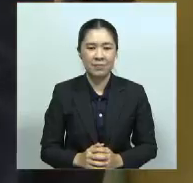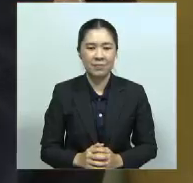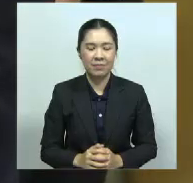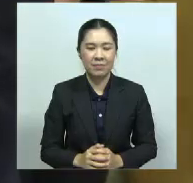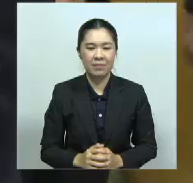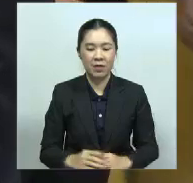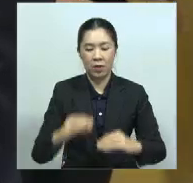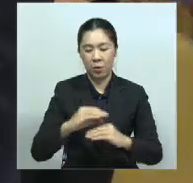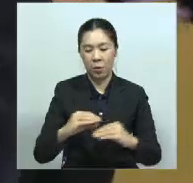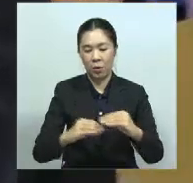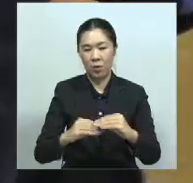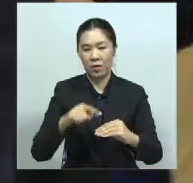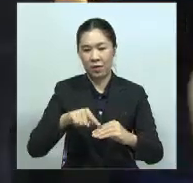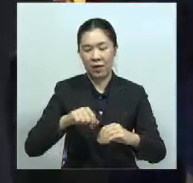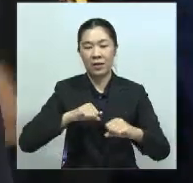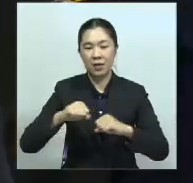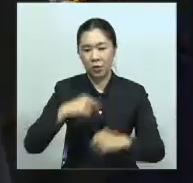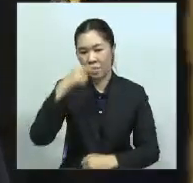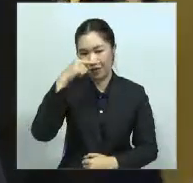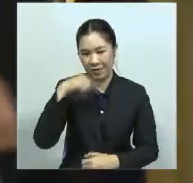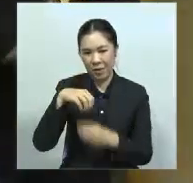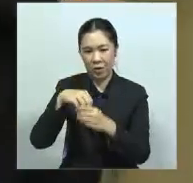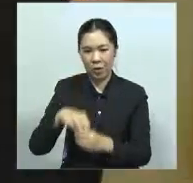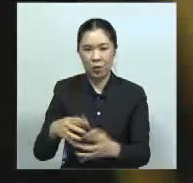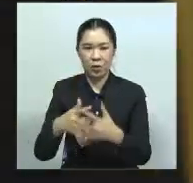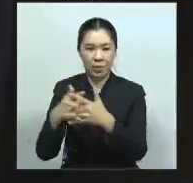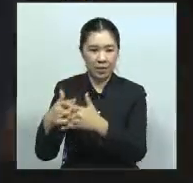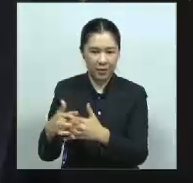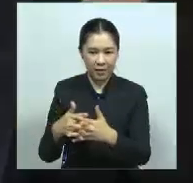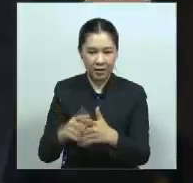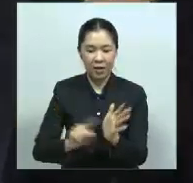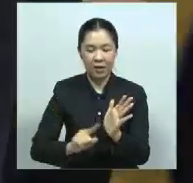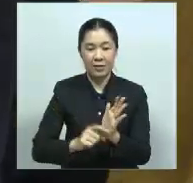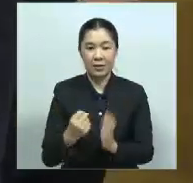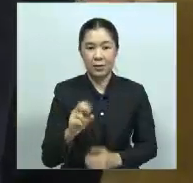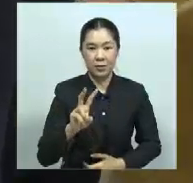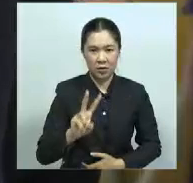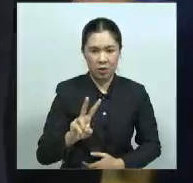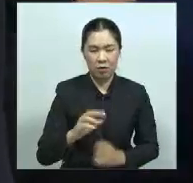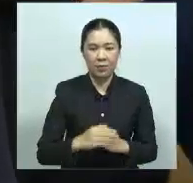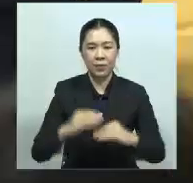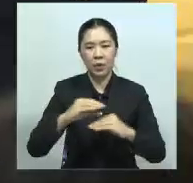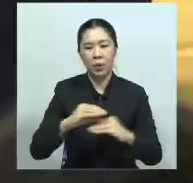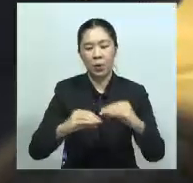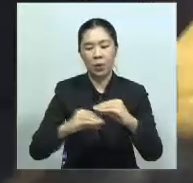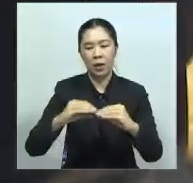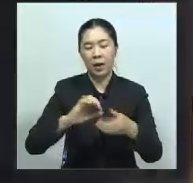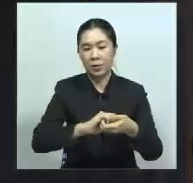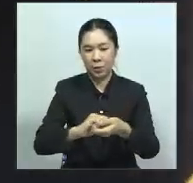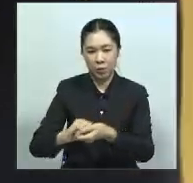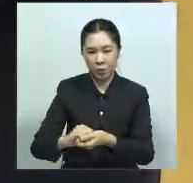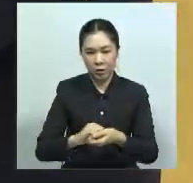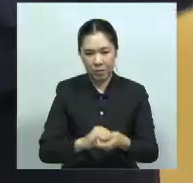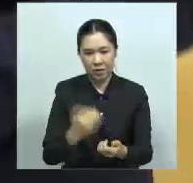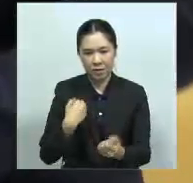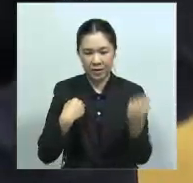สำหรับโครงการเยาวชนไทยในสหรัฐอเมริกาเยือนแผ่นดินแม่ครั้งที่12นะคะเป็นโครงการความร่วมมือระหว่าง